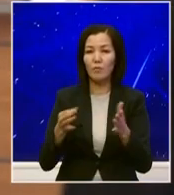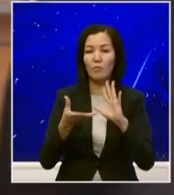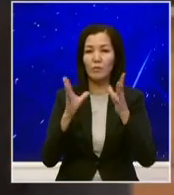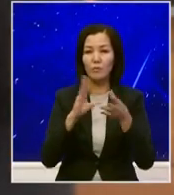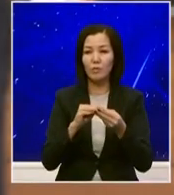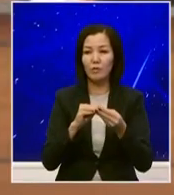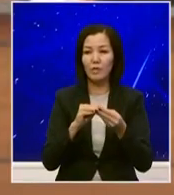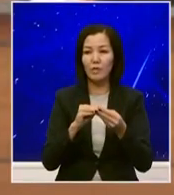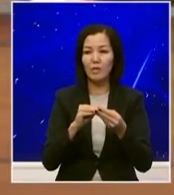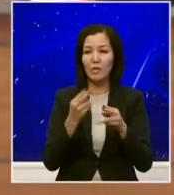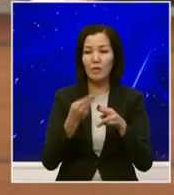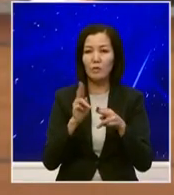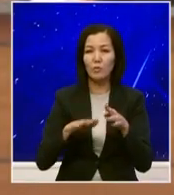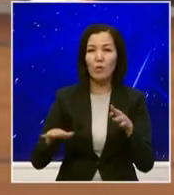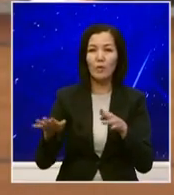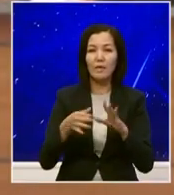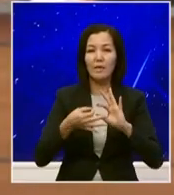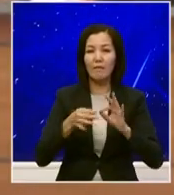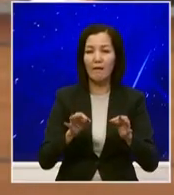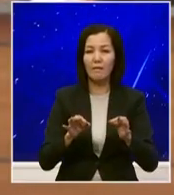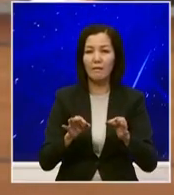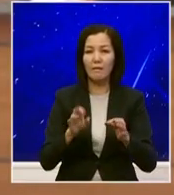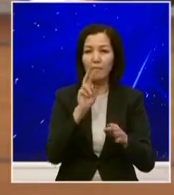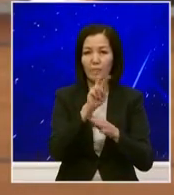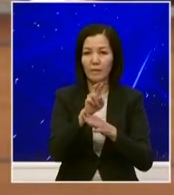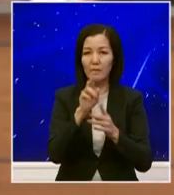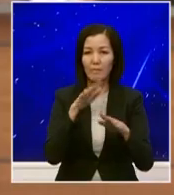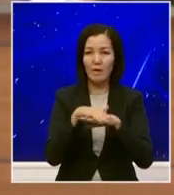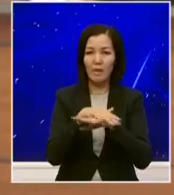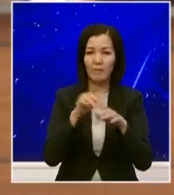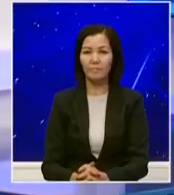бойынша. Сол аудандарға нақты түрде шығатын боламыз.